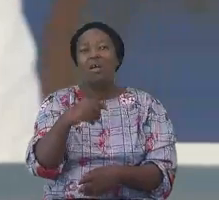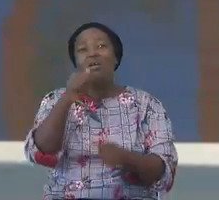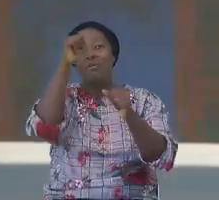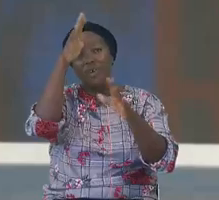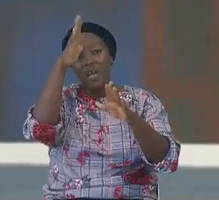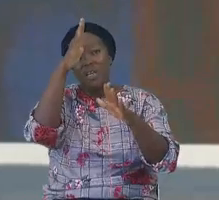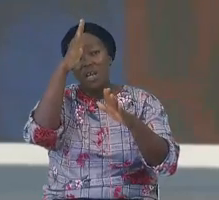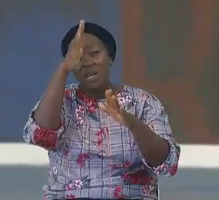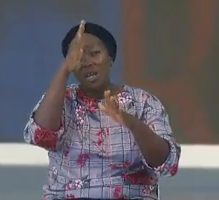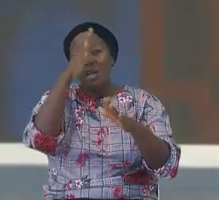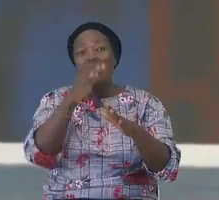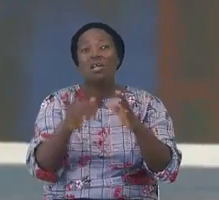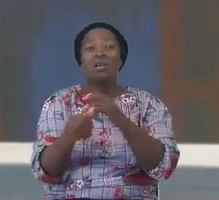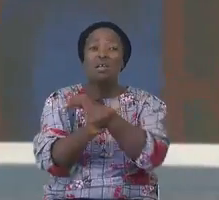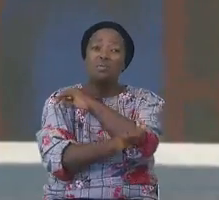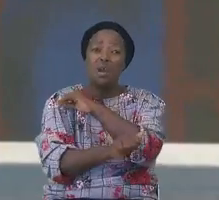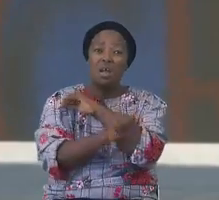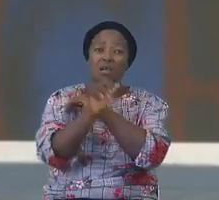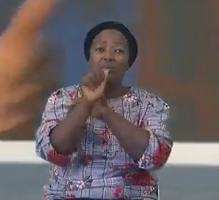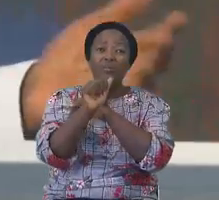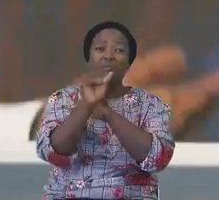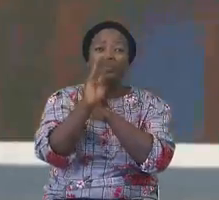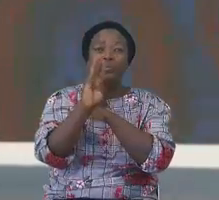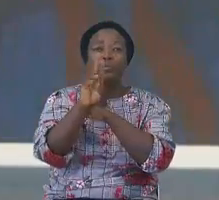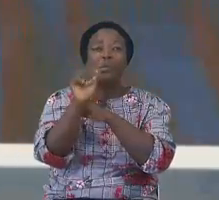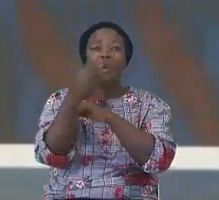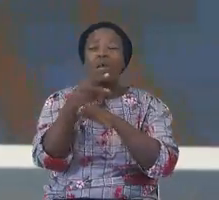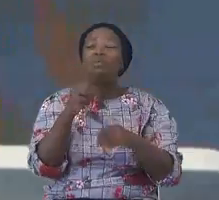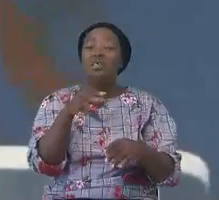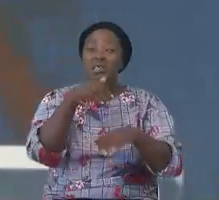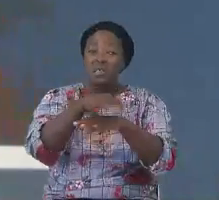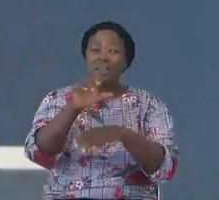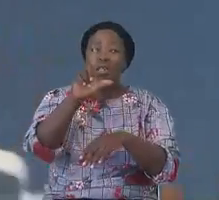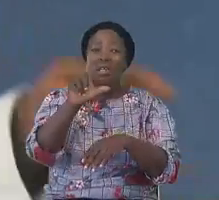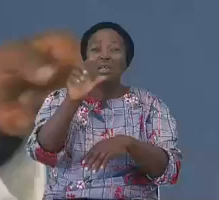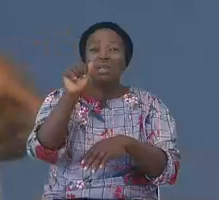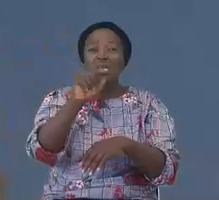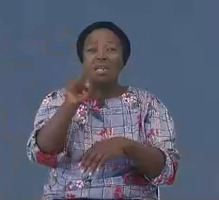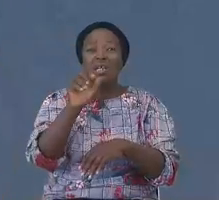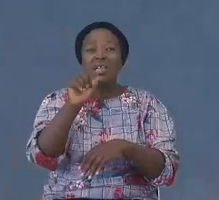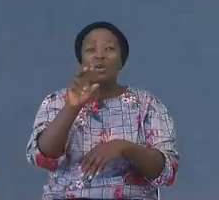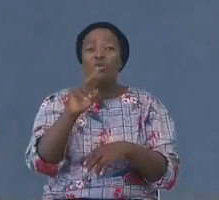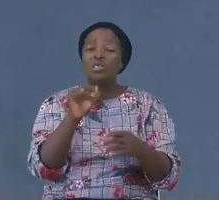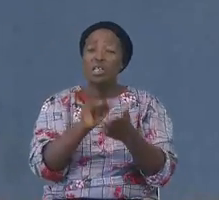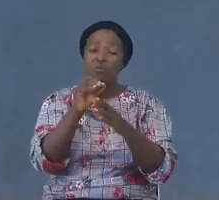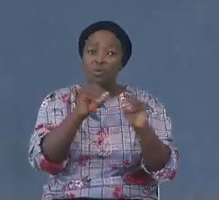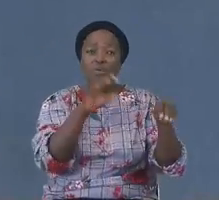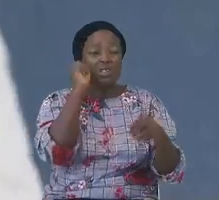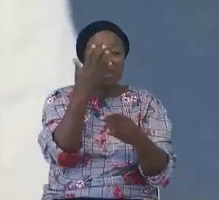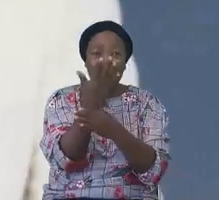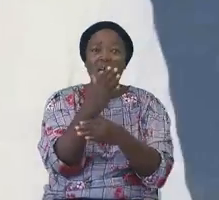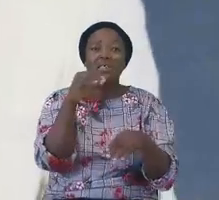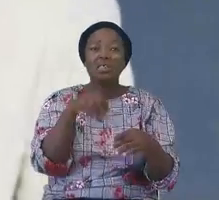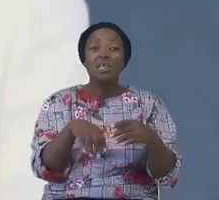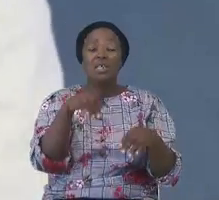homme riche a dit, Père Abraham, envoie Lazare pour qu'il trempe